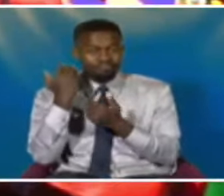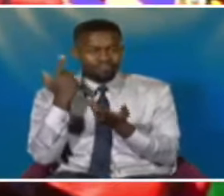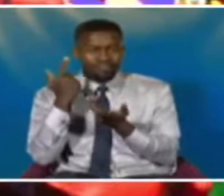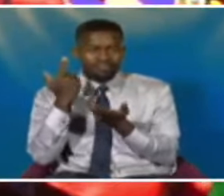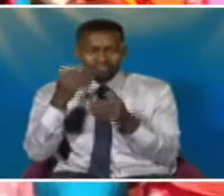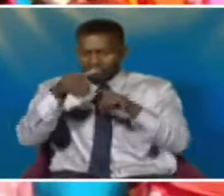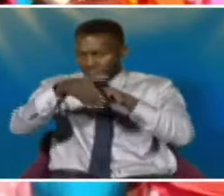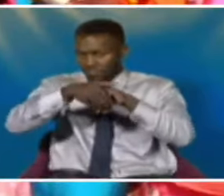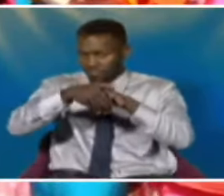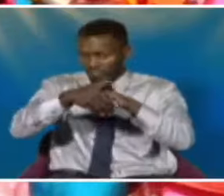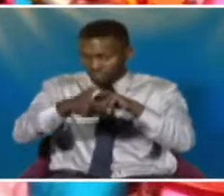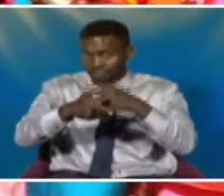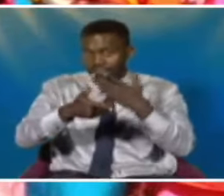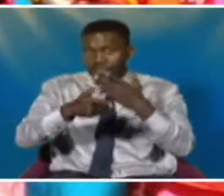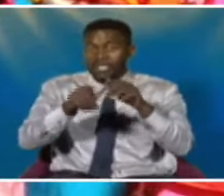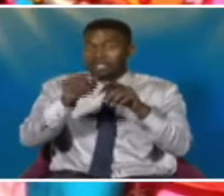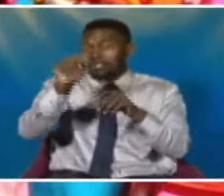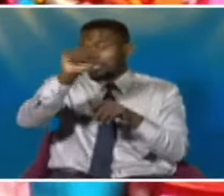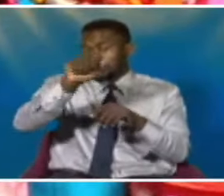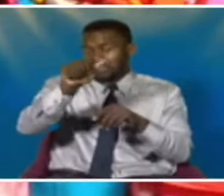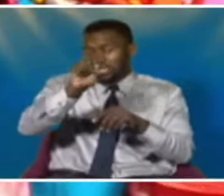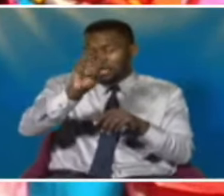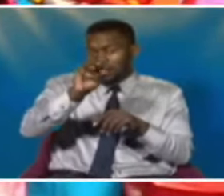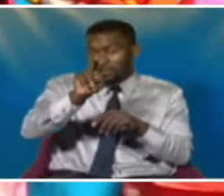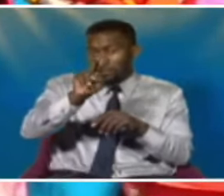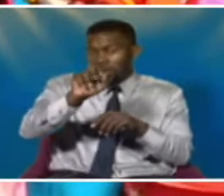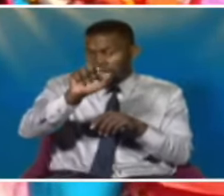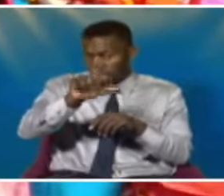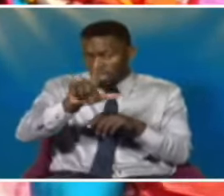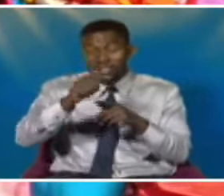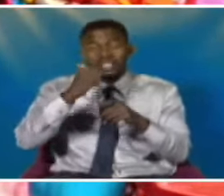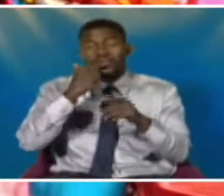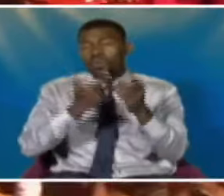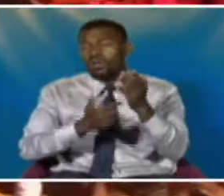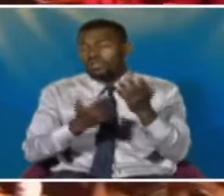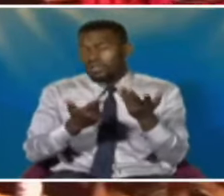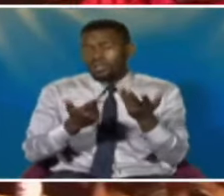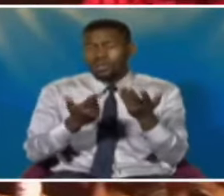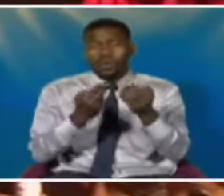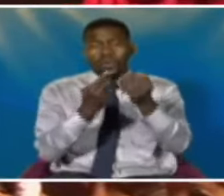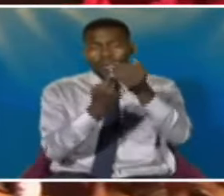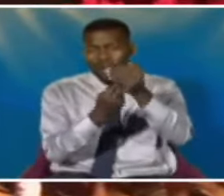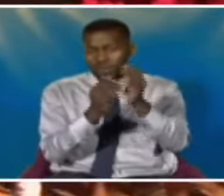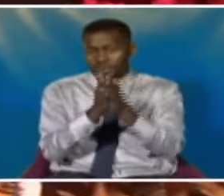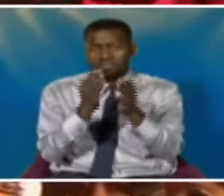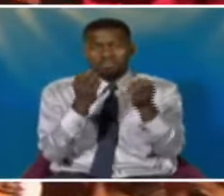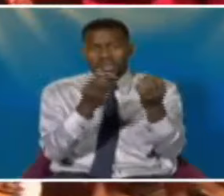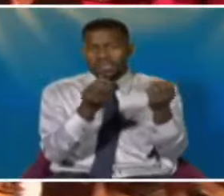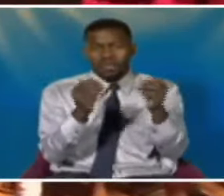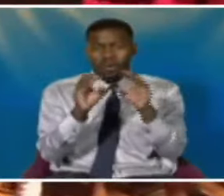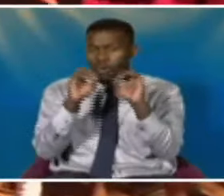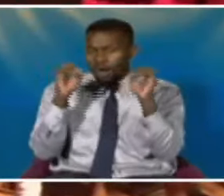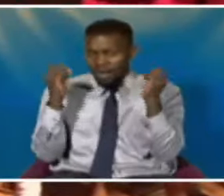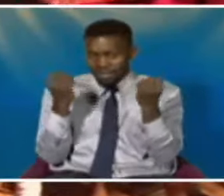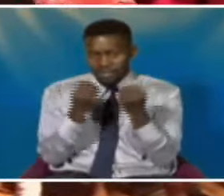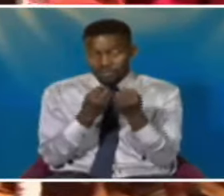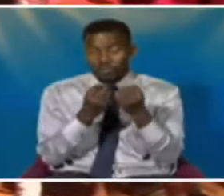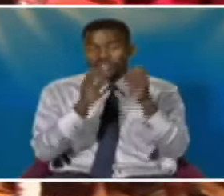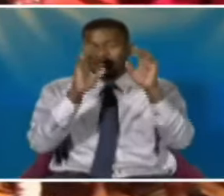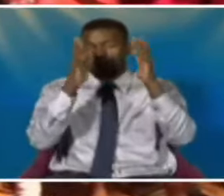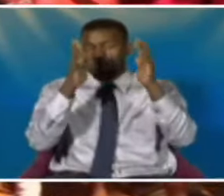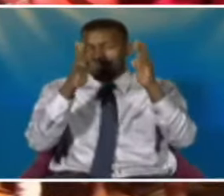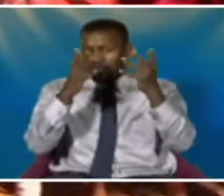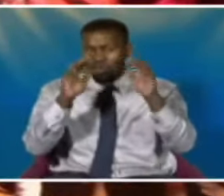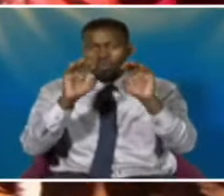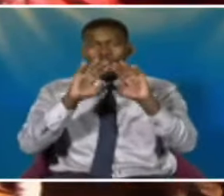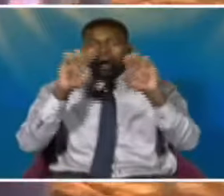Ledismo alisema kwamba pamoja na mashirika mengine wameamua kuadhimisha siku ya hedhi duniani katika kijiji cha Kitamani